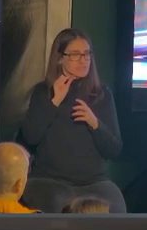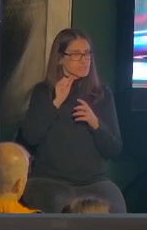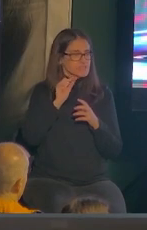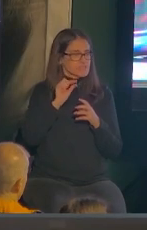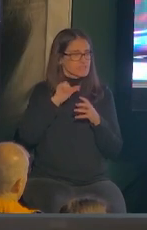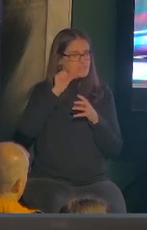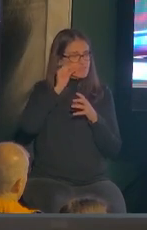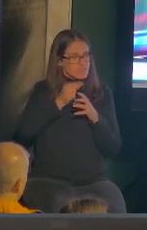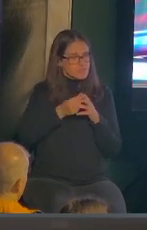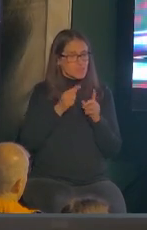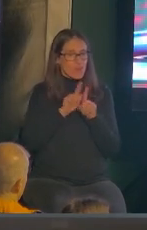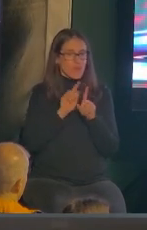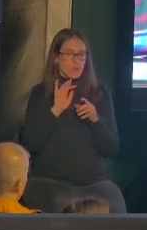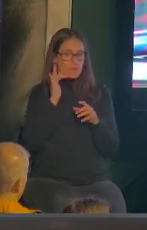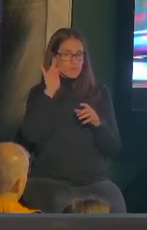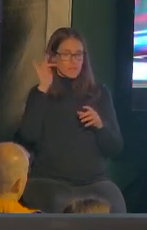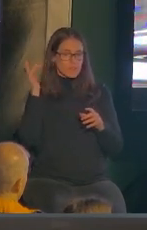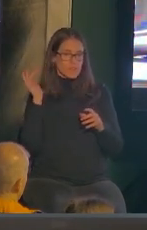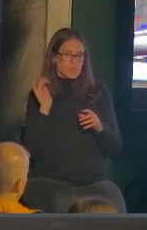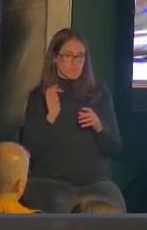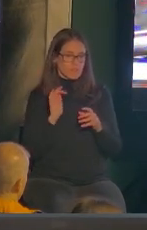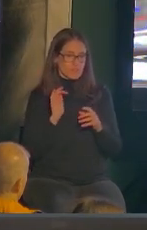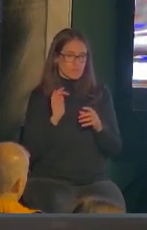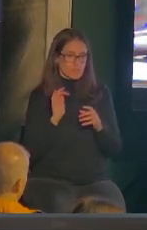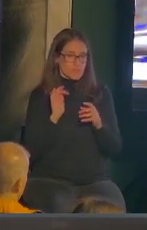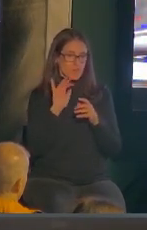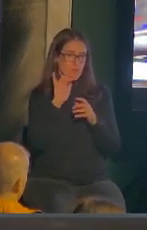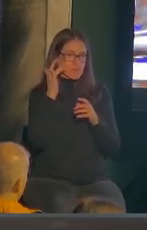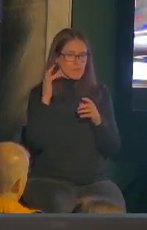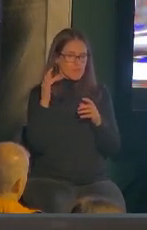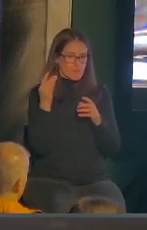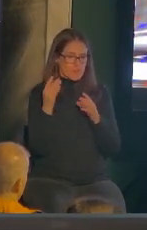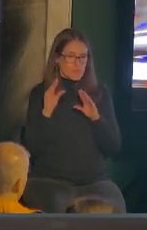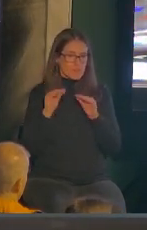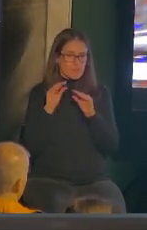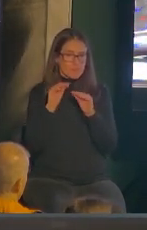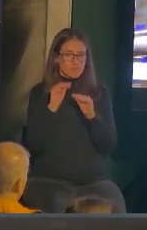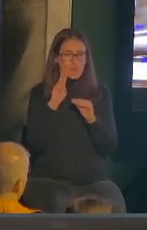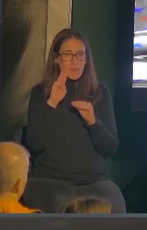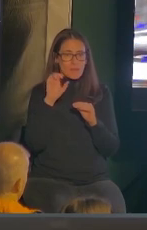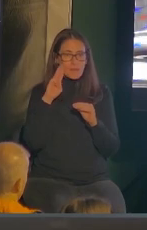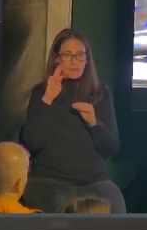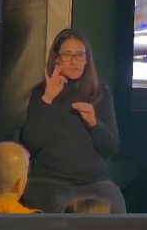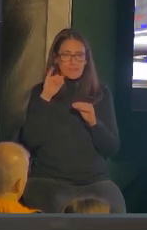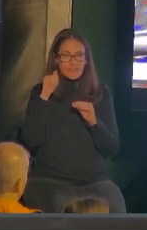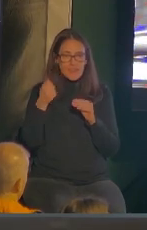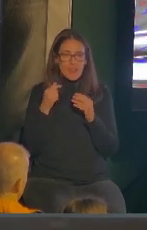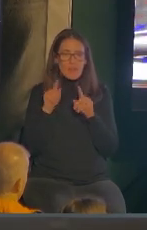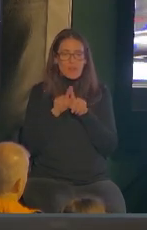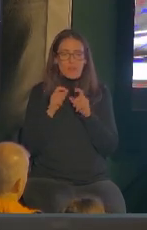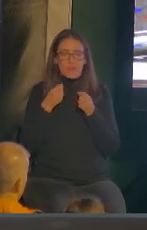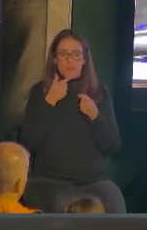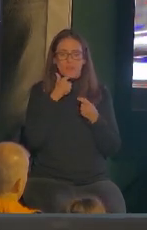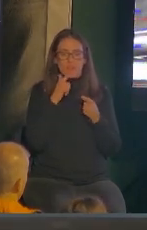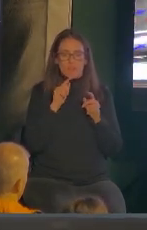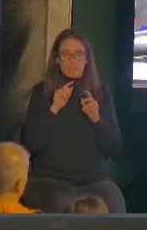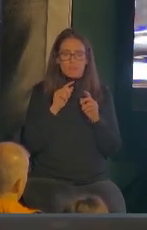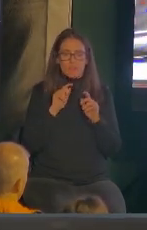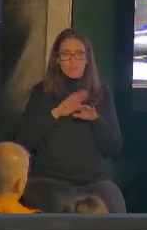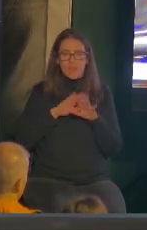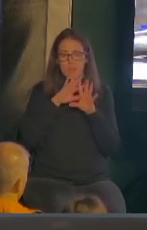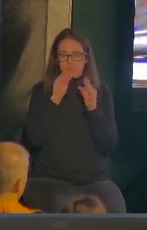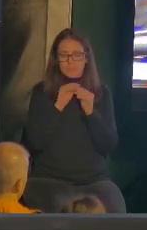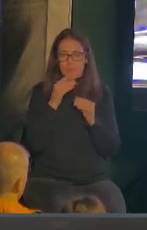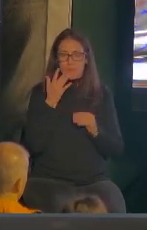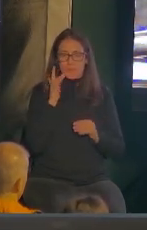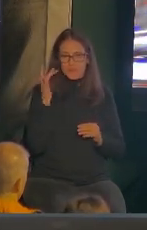de brillo neutre, que se li diu, que és com una pectina que té el color neutre, que el que ens dona és una mica de brillo. I ara ho